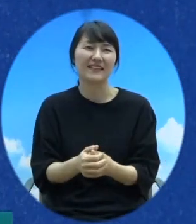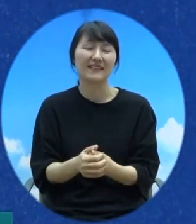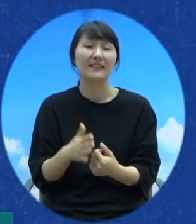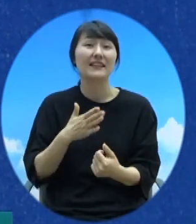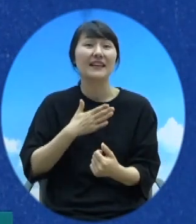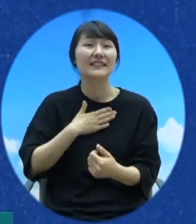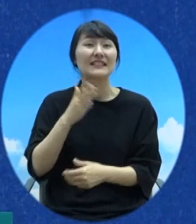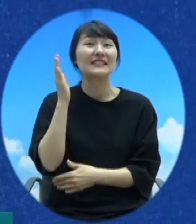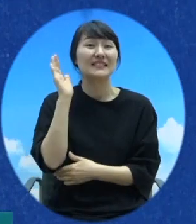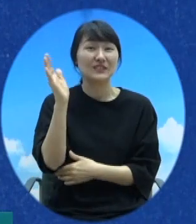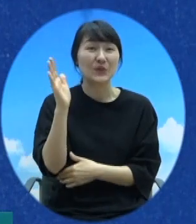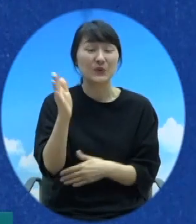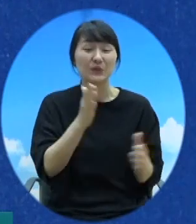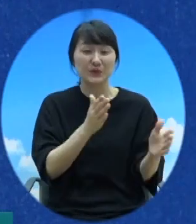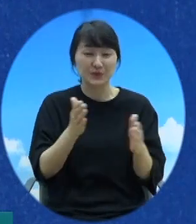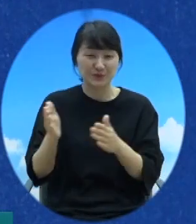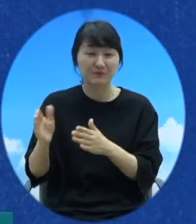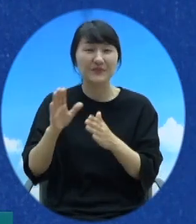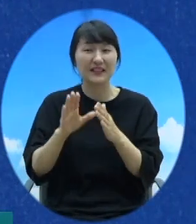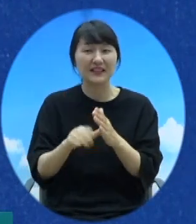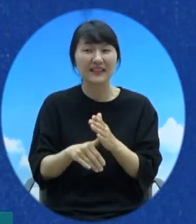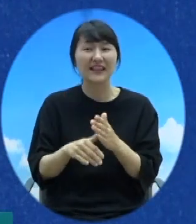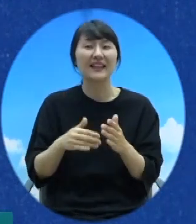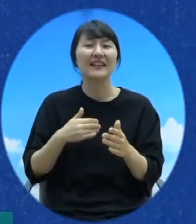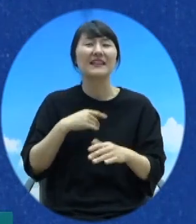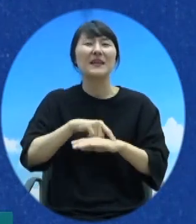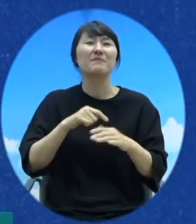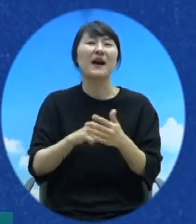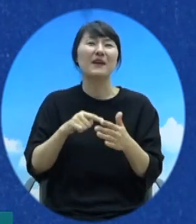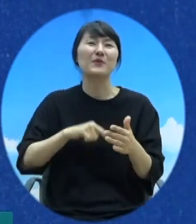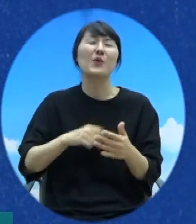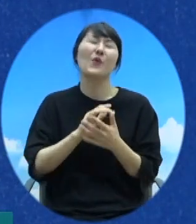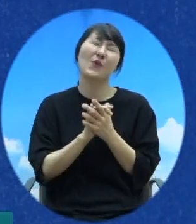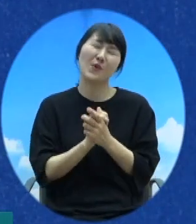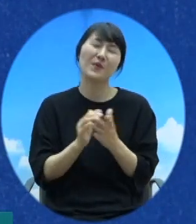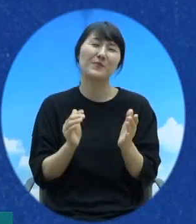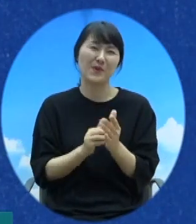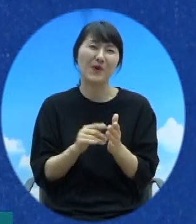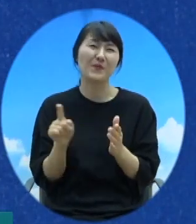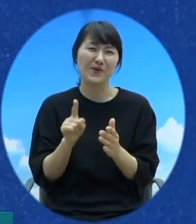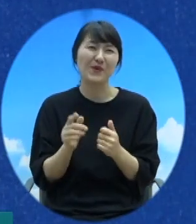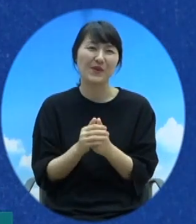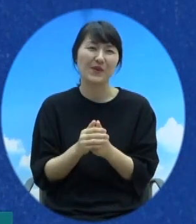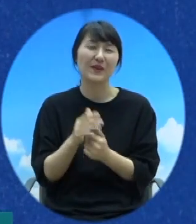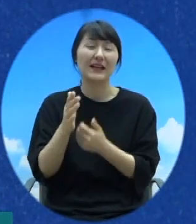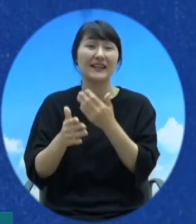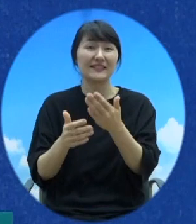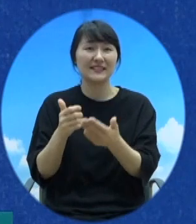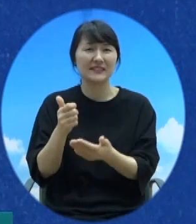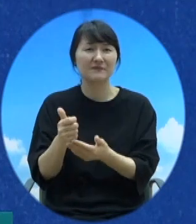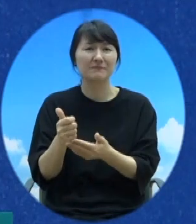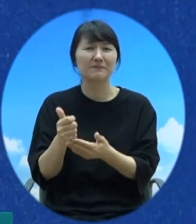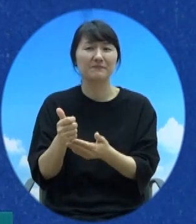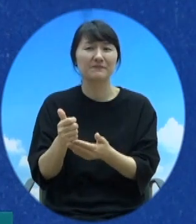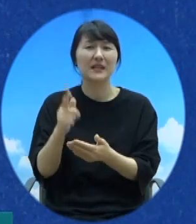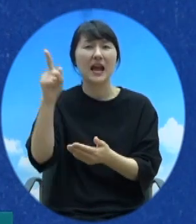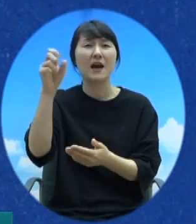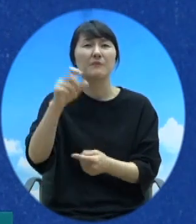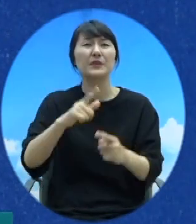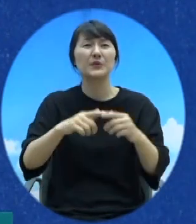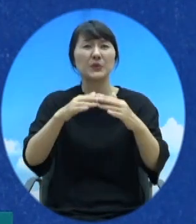저는 이 설교를 준비하면서 정말 마음속으로 기도했습니다. 하나님, 우리